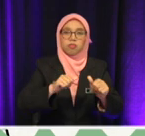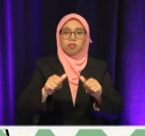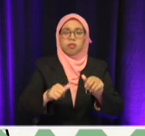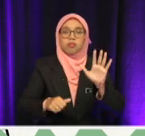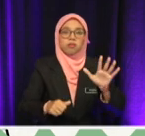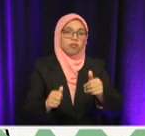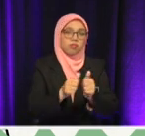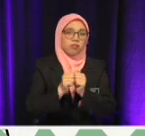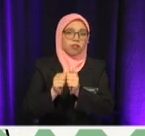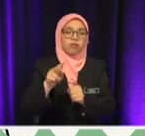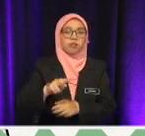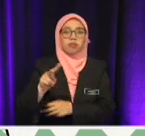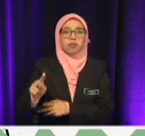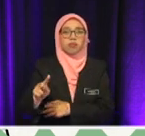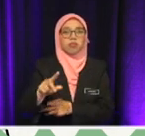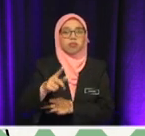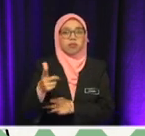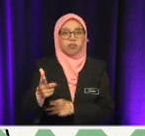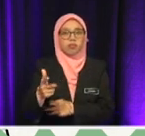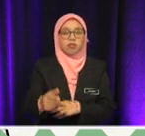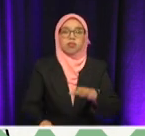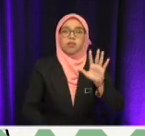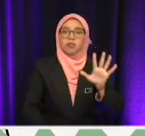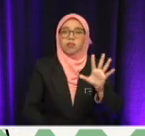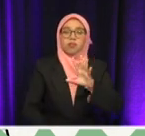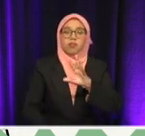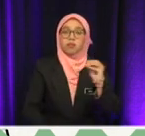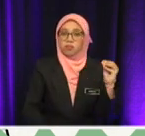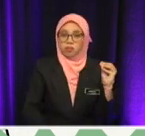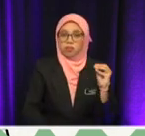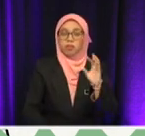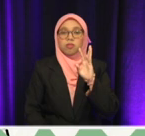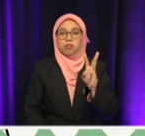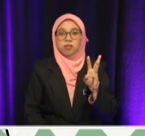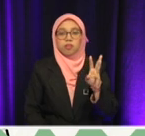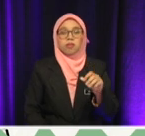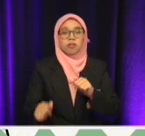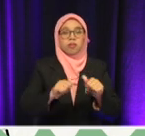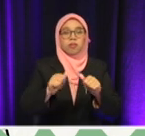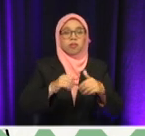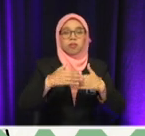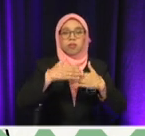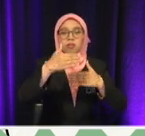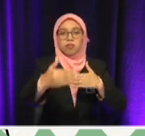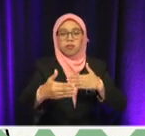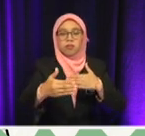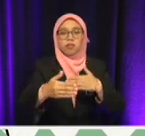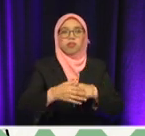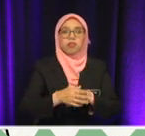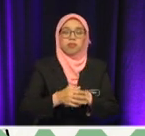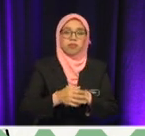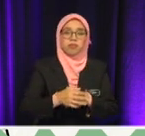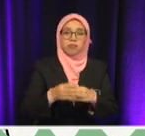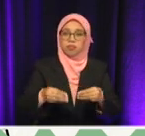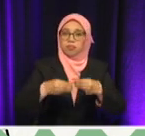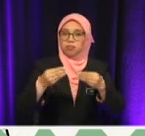Dan nombor 5 dan nombor 6 itu ialah aktiviti selepas, iaitu memberikan pujian dan galakan kepada kanak-kanak dan mengajak